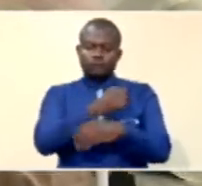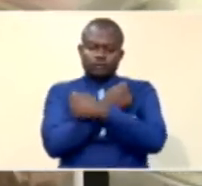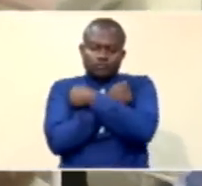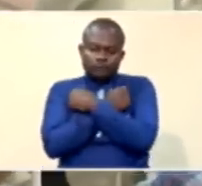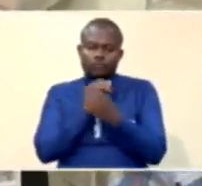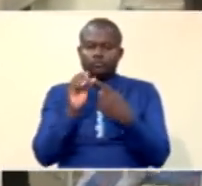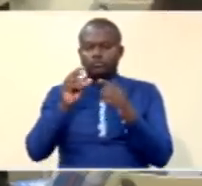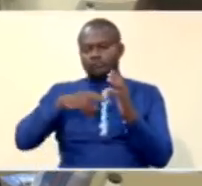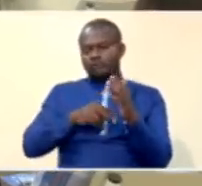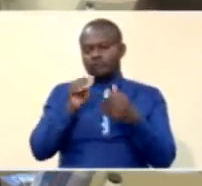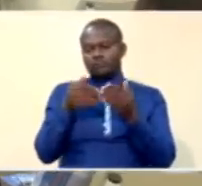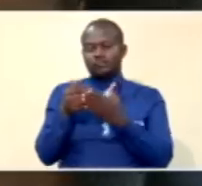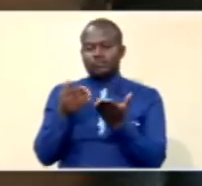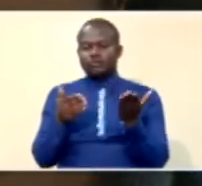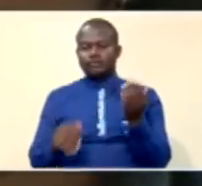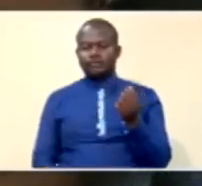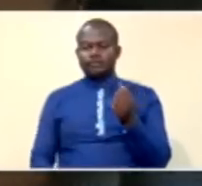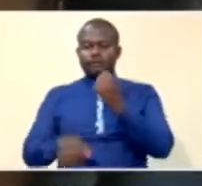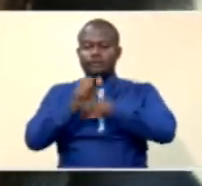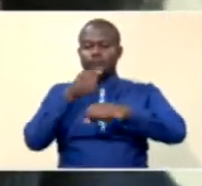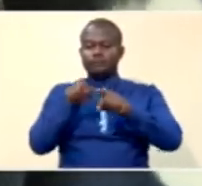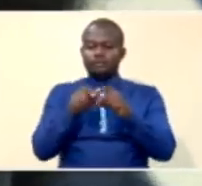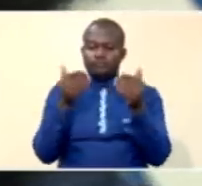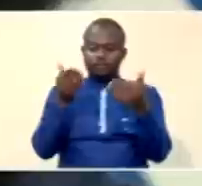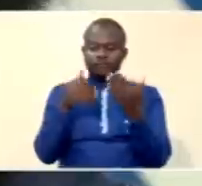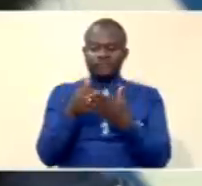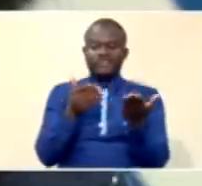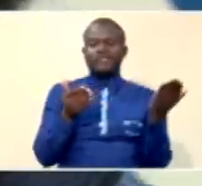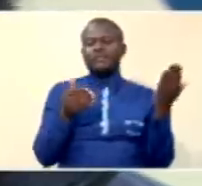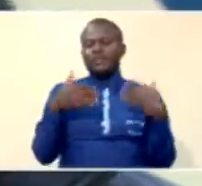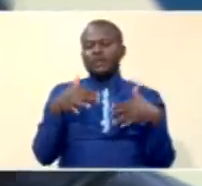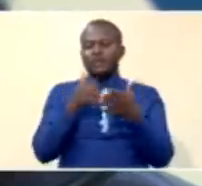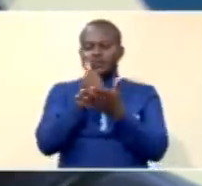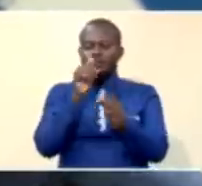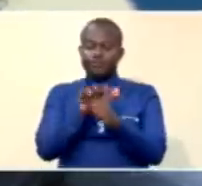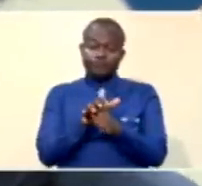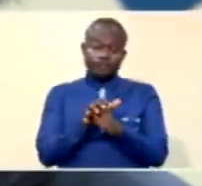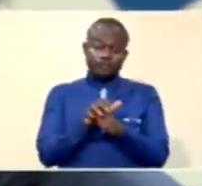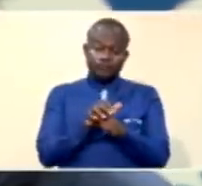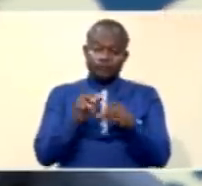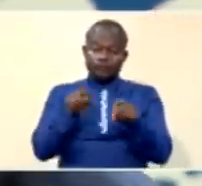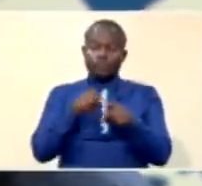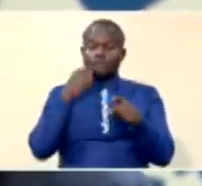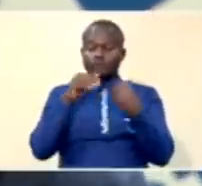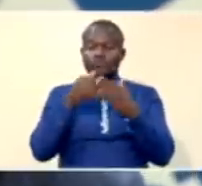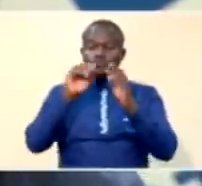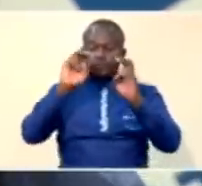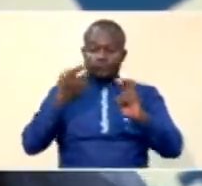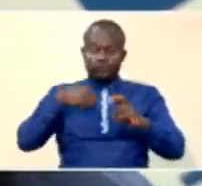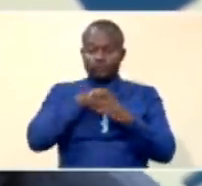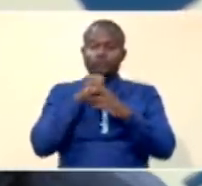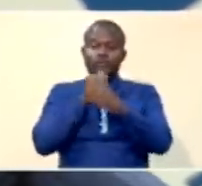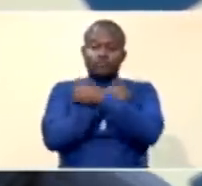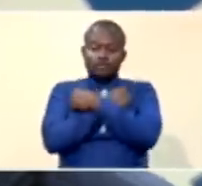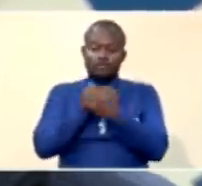gusoma ndetse no kwandika ibitabo. Igikorwa nk'iki nk'uko nabivuze ni imbarutso kuri byinshi, kuko kuvuga ngo Abanyarwanda ntibakunda gusoma agiye nkunda kuvuga